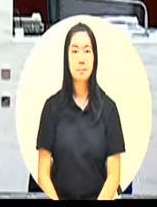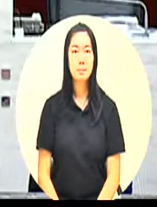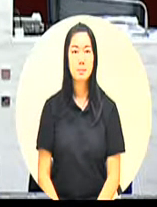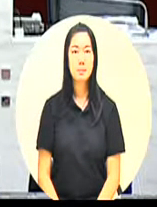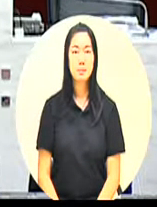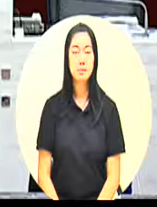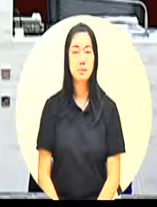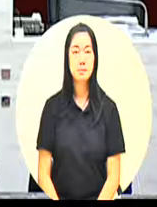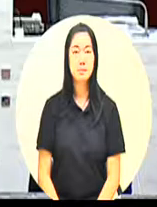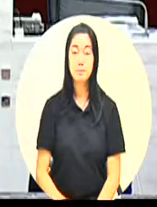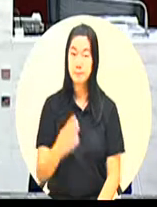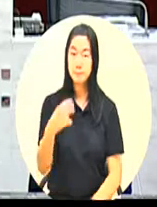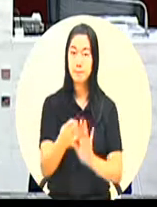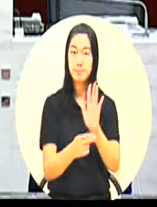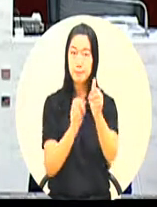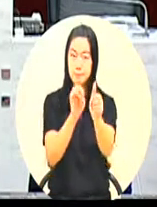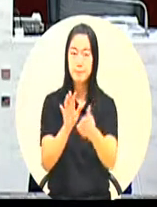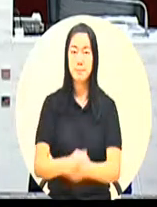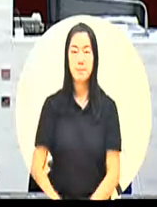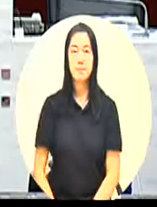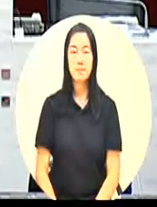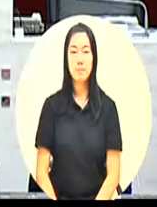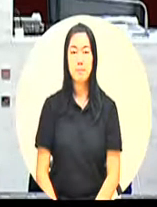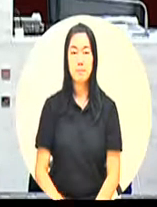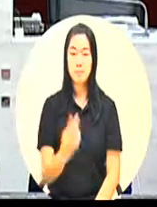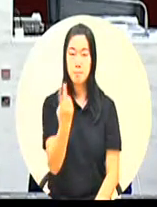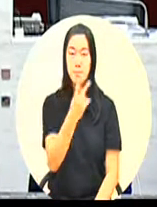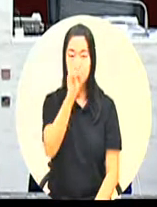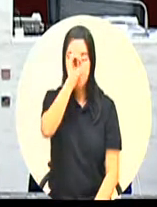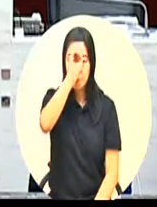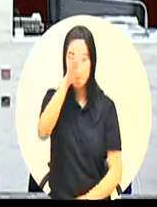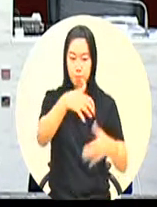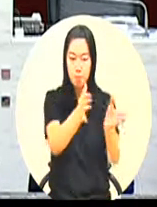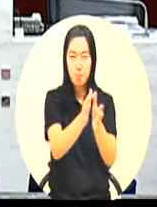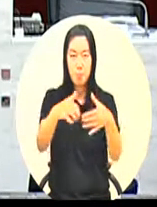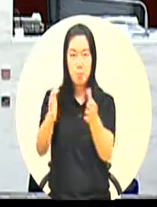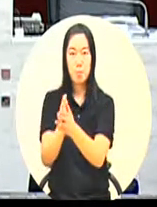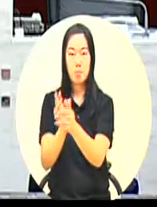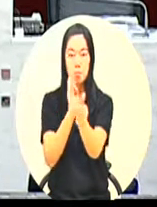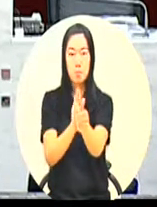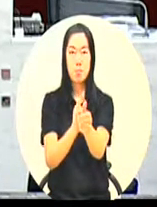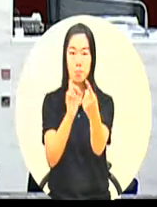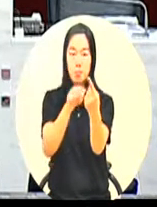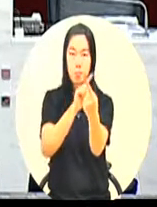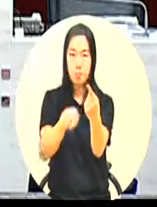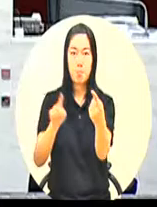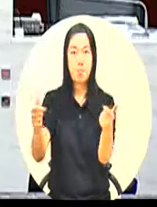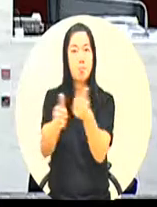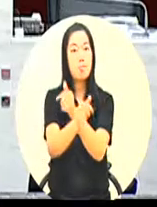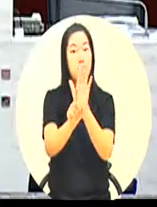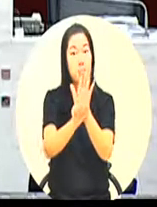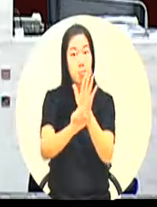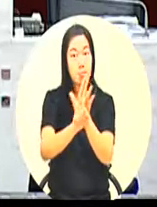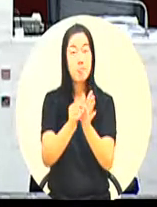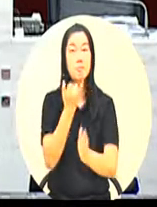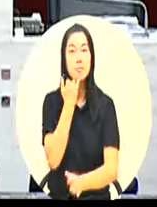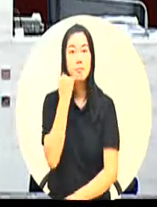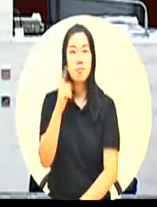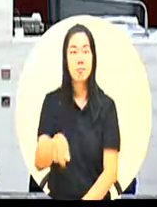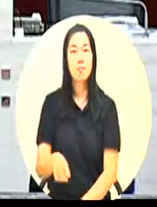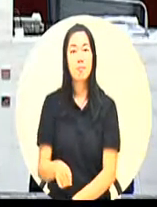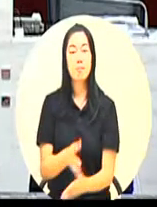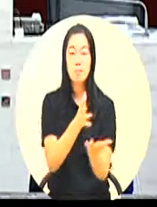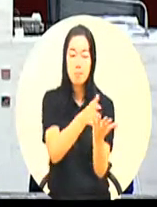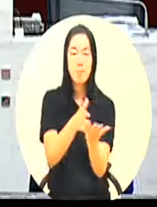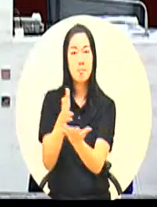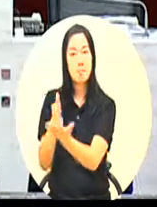这样子好不好？我们请两个党团各派一个代表，总召也好，或是代表也可以。先各自发言